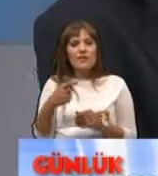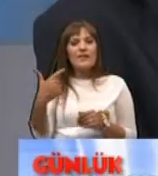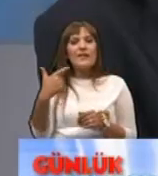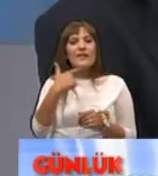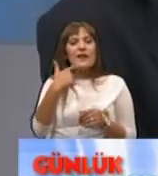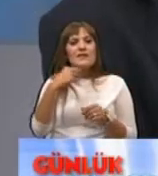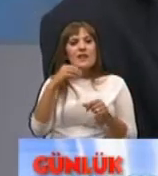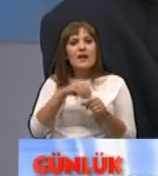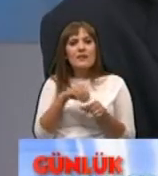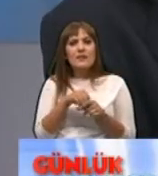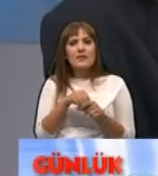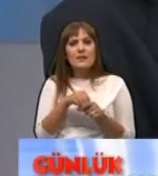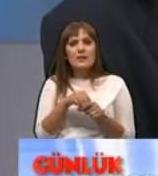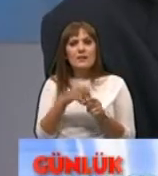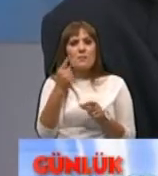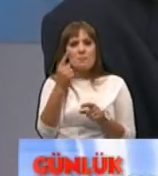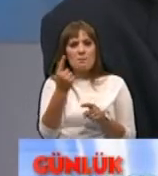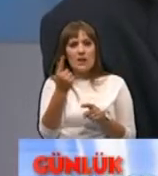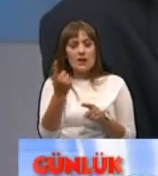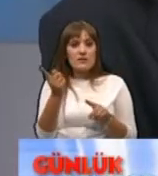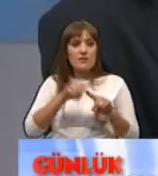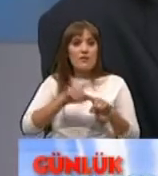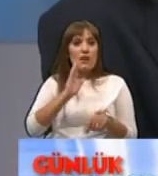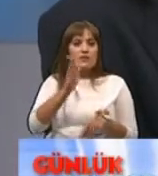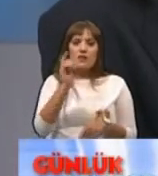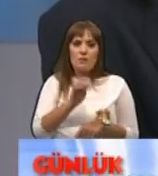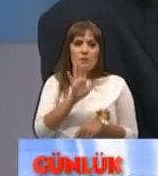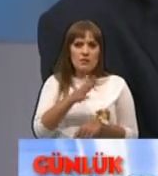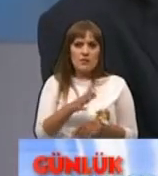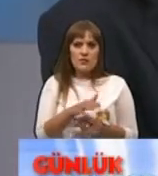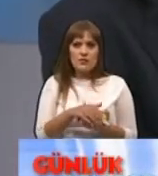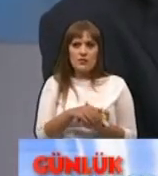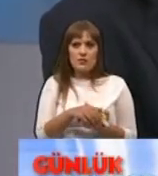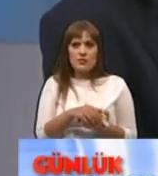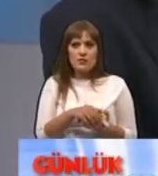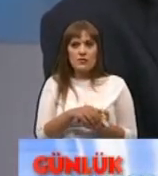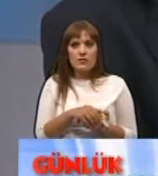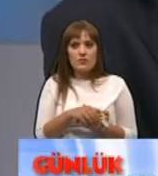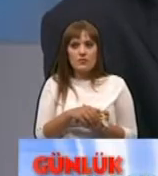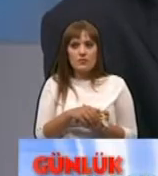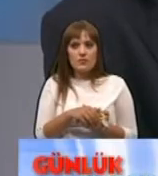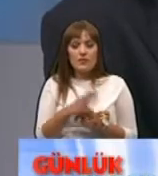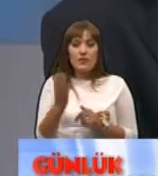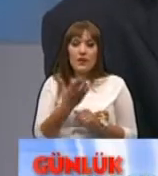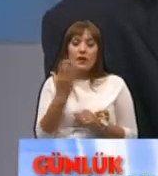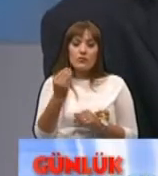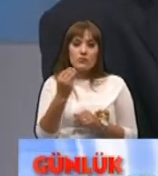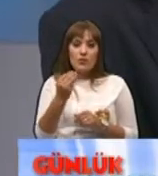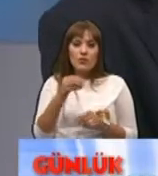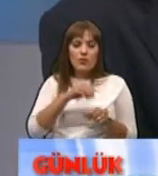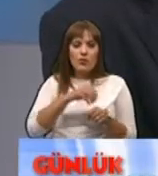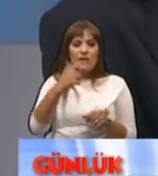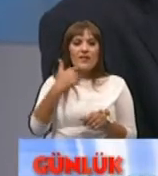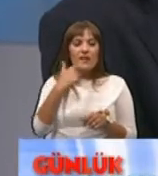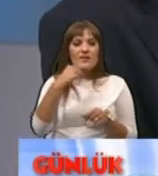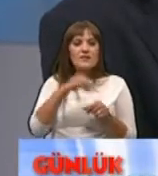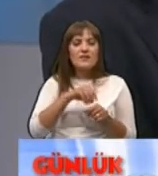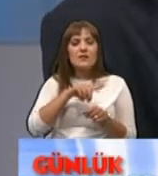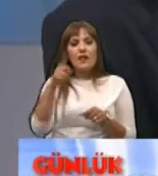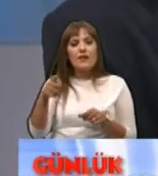lazer şeydir. Biraz tetikleyebilir. Evet. Daha çok diyot lazerler tabii